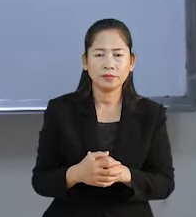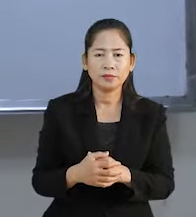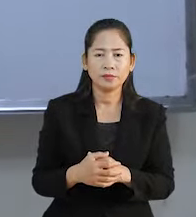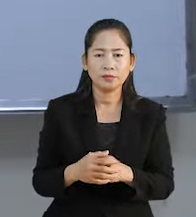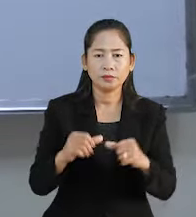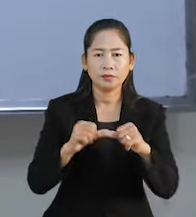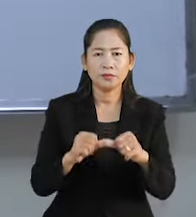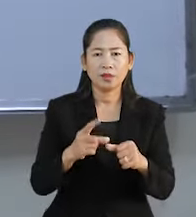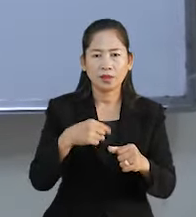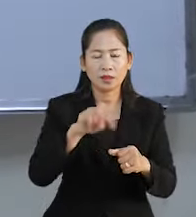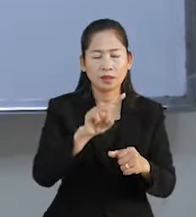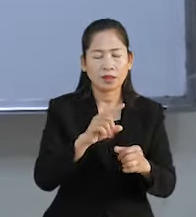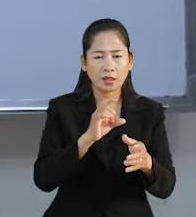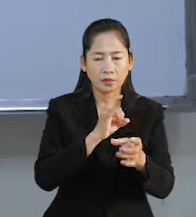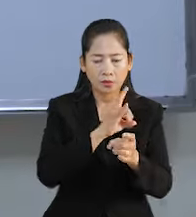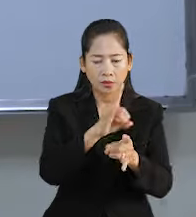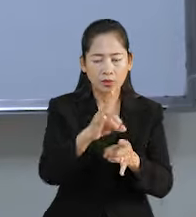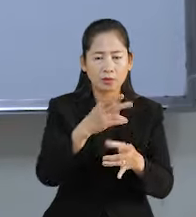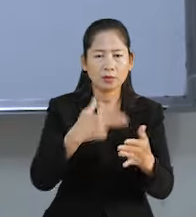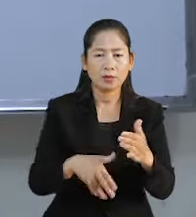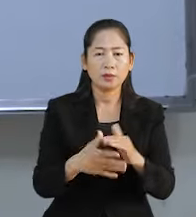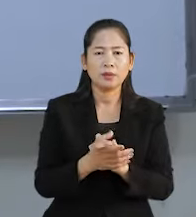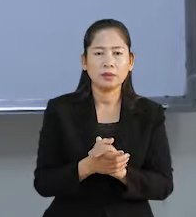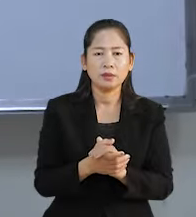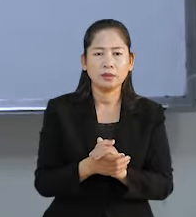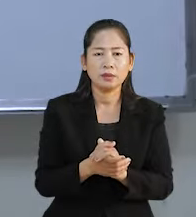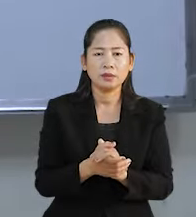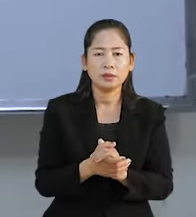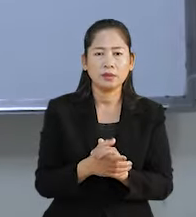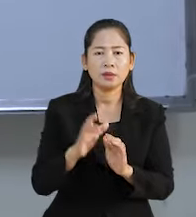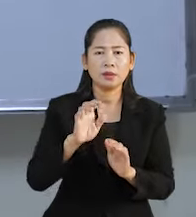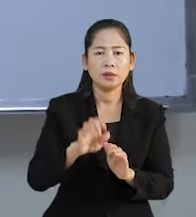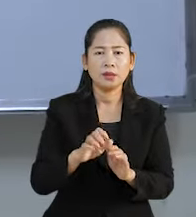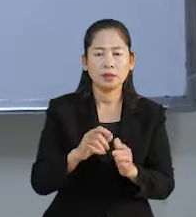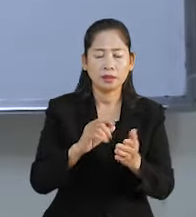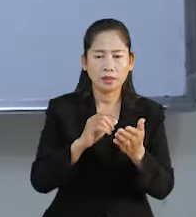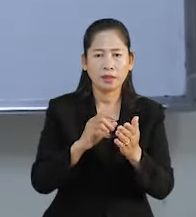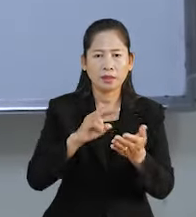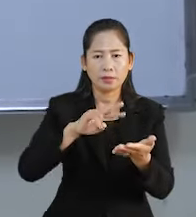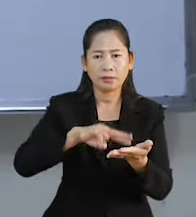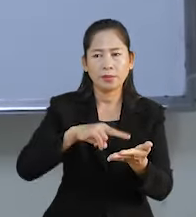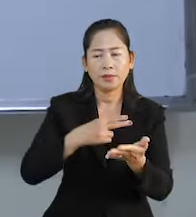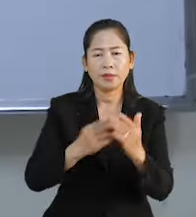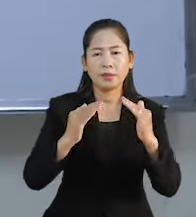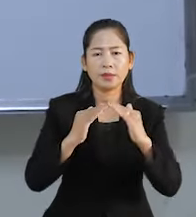បន្តទៀតតើគាត់ប្រកបរបរអ្វីចាមេផ្ទះណាកូនណា